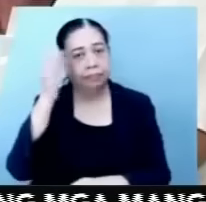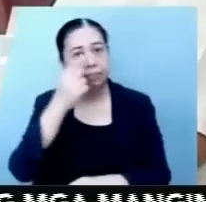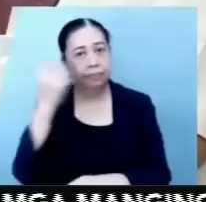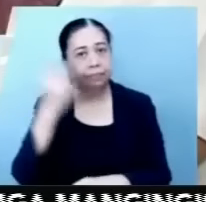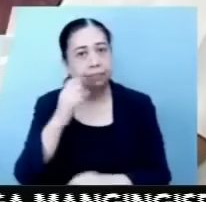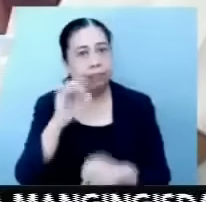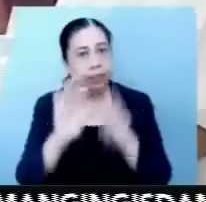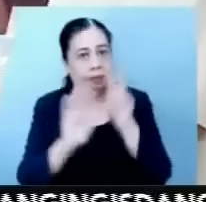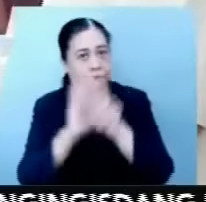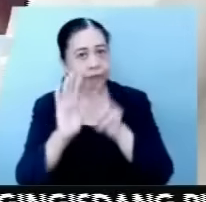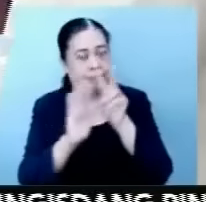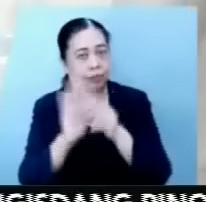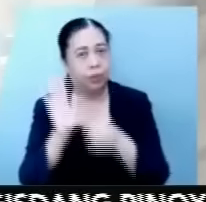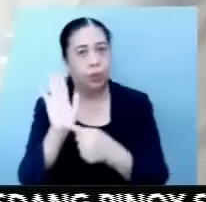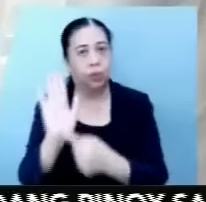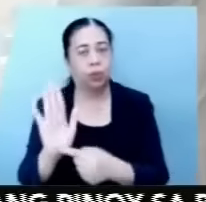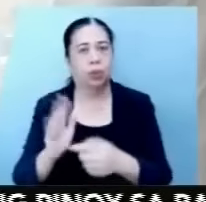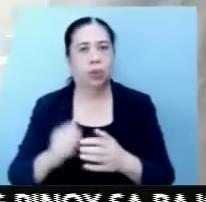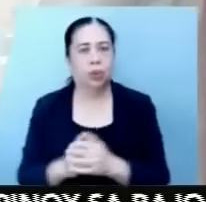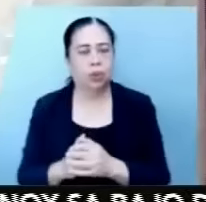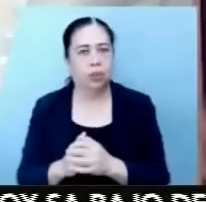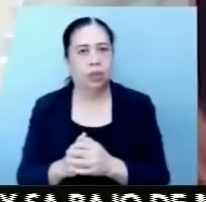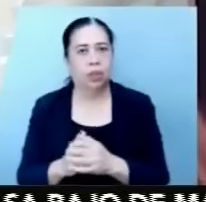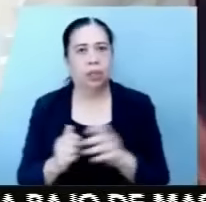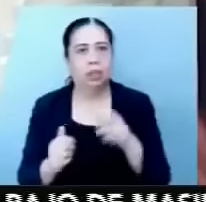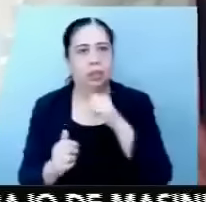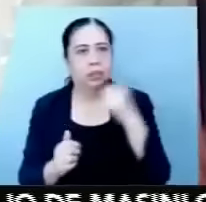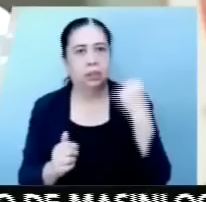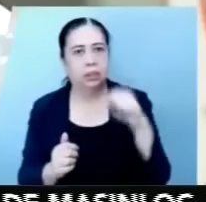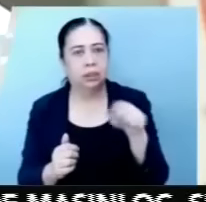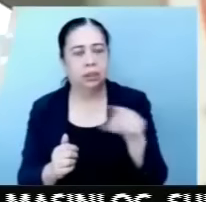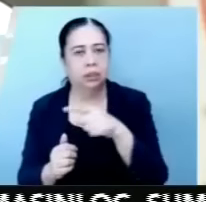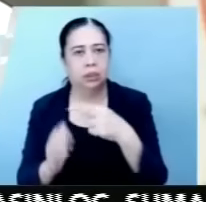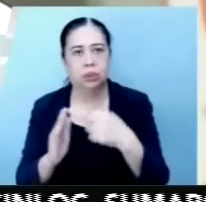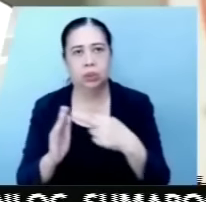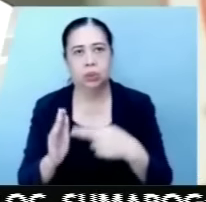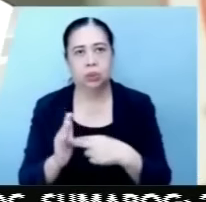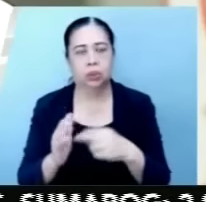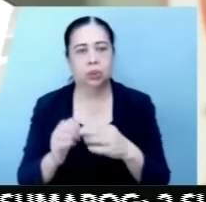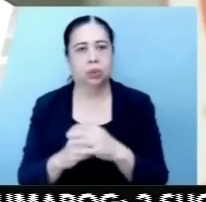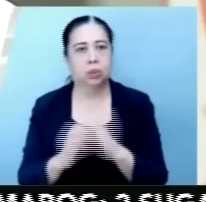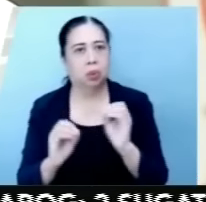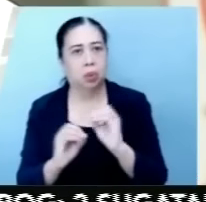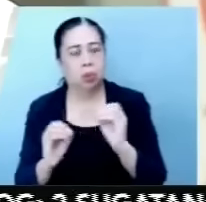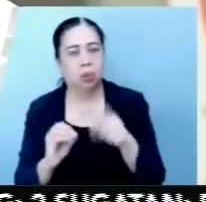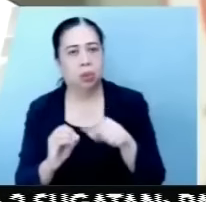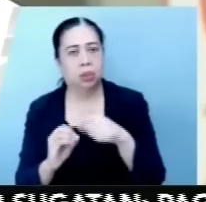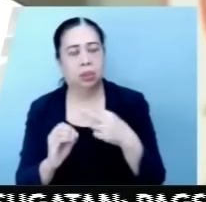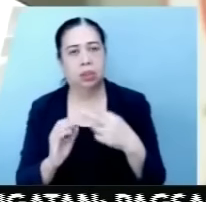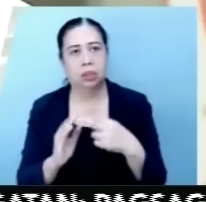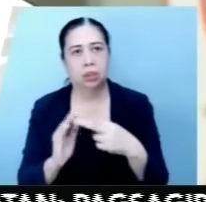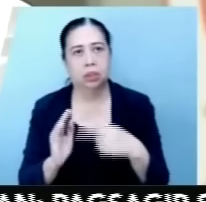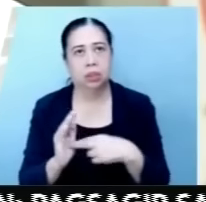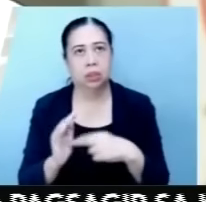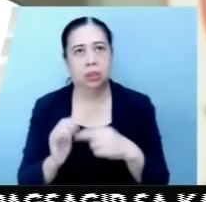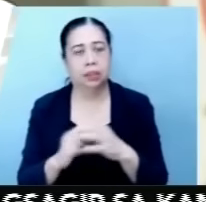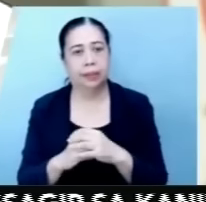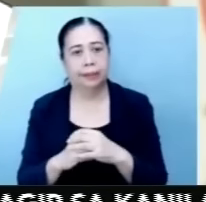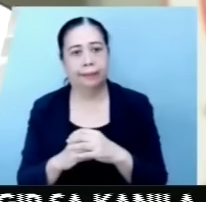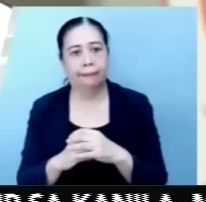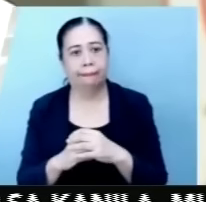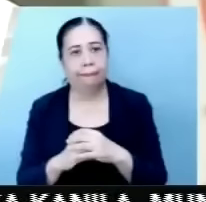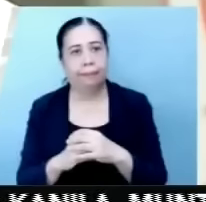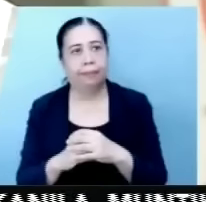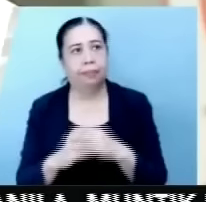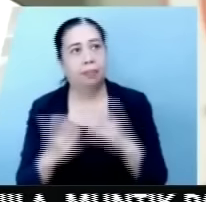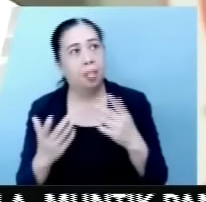ito ang pagbabasihan, hindi nilabag ng lalaki ang kanilang ordinansa. Wala naman po sa ating ordinansa na ang pangdila